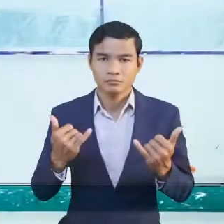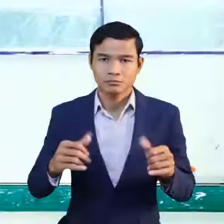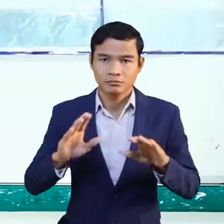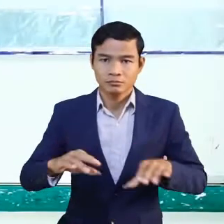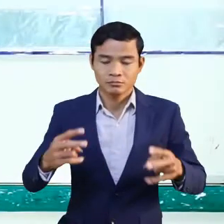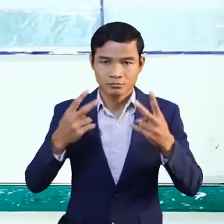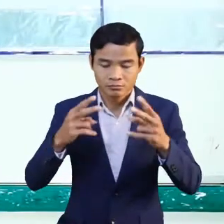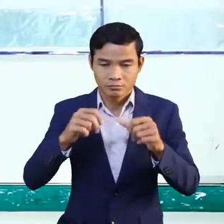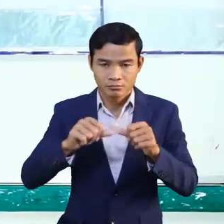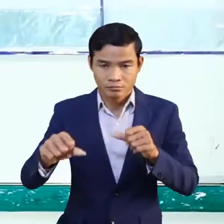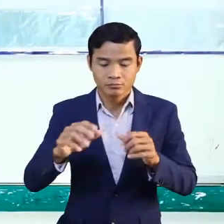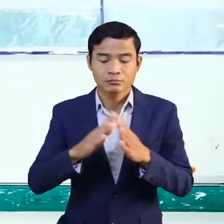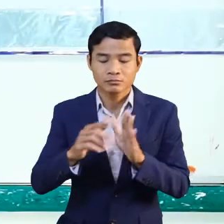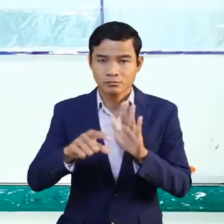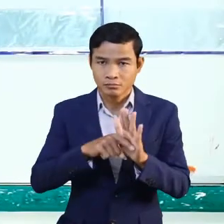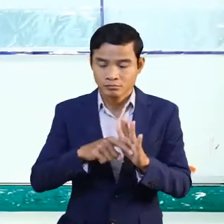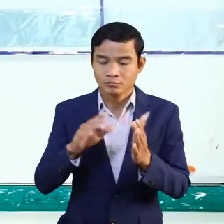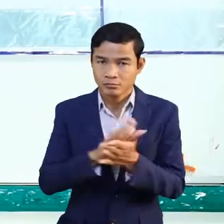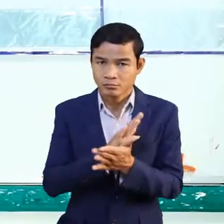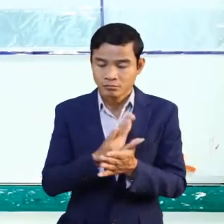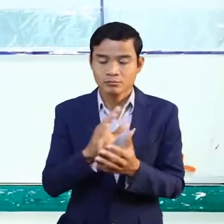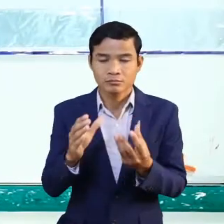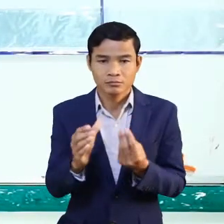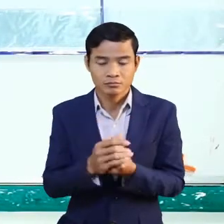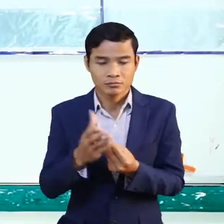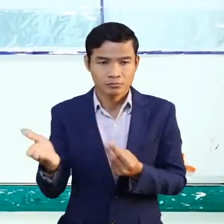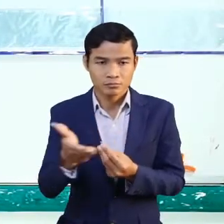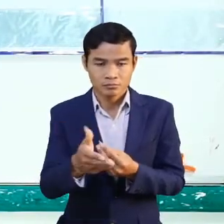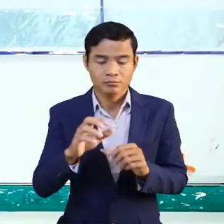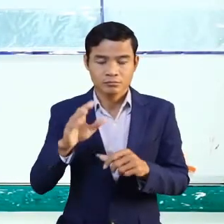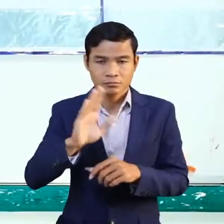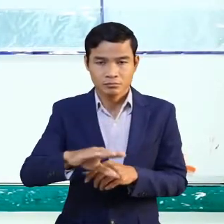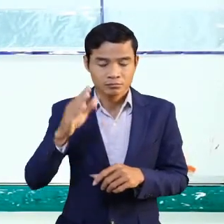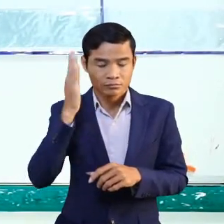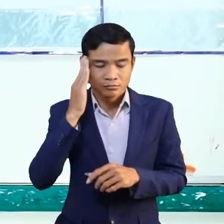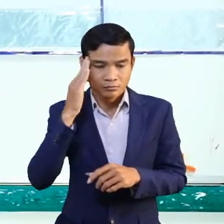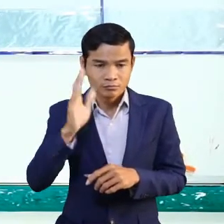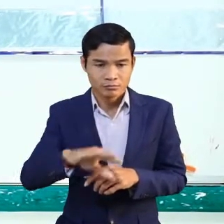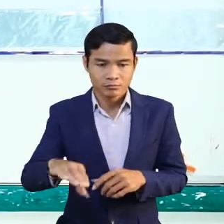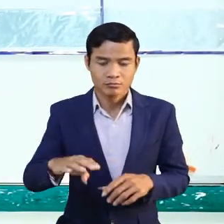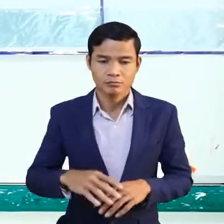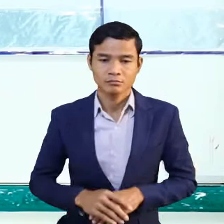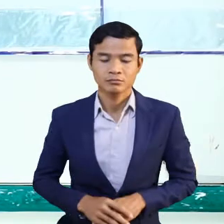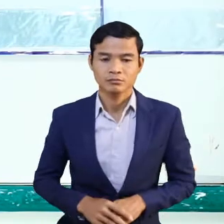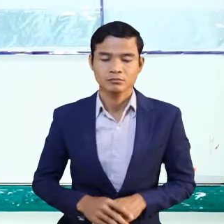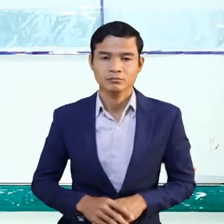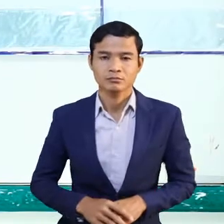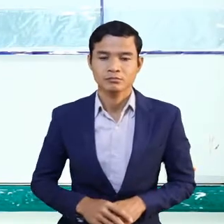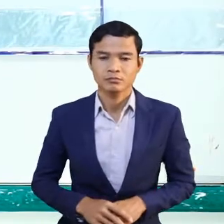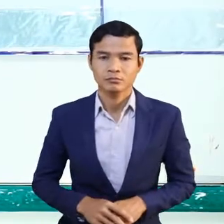ឥឡូវនេះយើងមកបន្តទៅលើការដកបន្ទះចំនួនរបស់យើងចាអញ្ចឹងក៏ដឹងហើយ